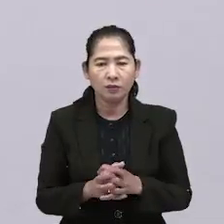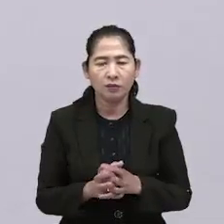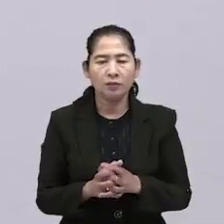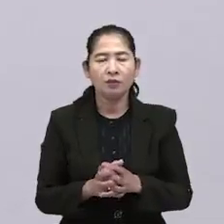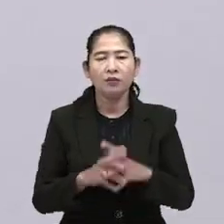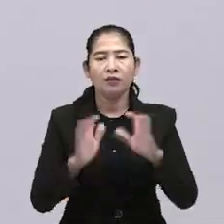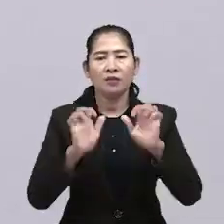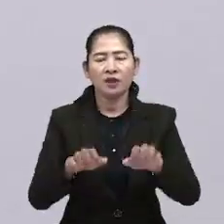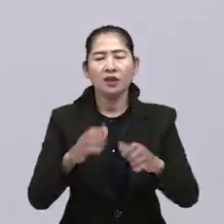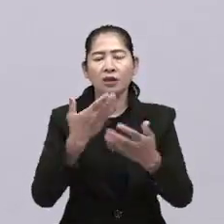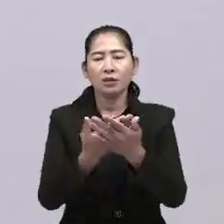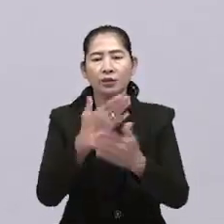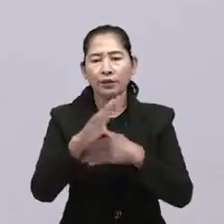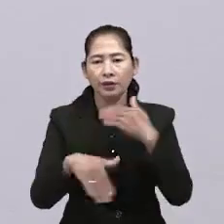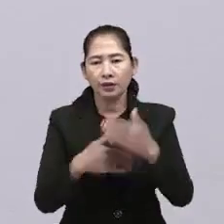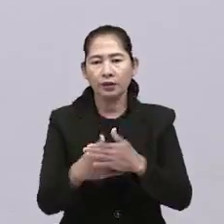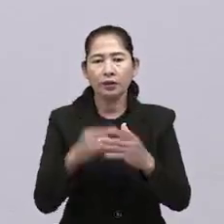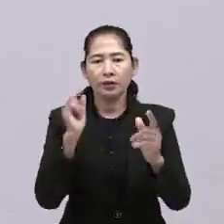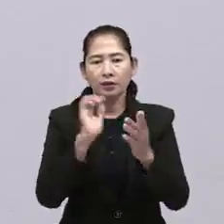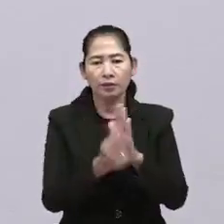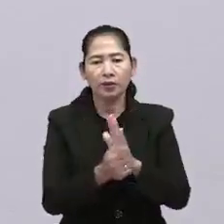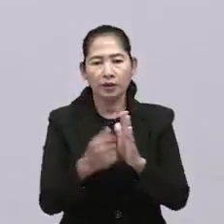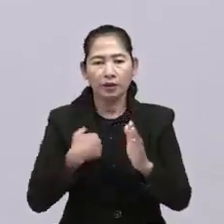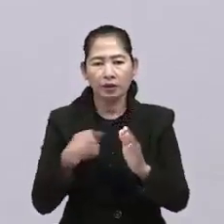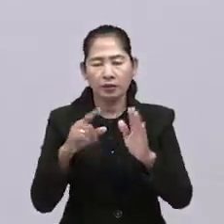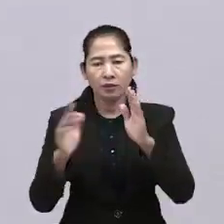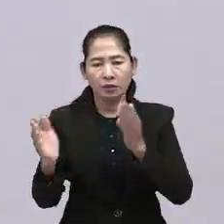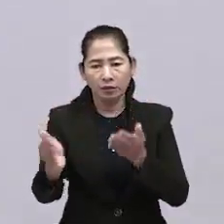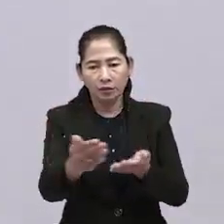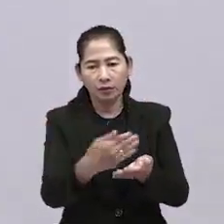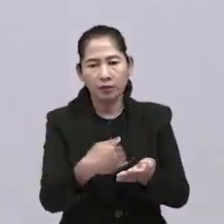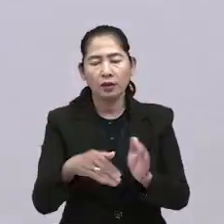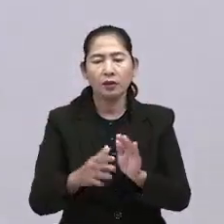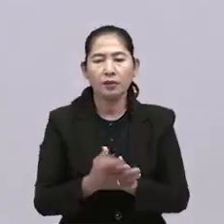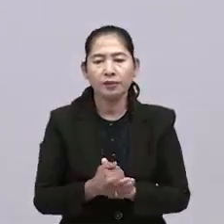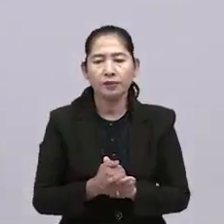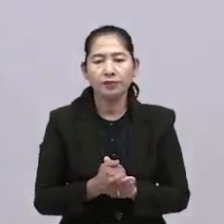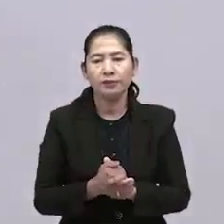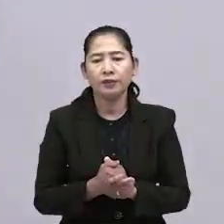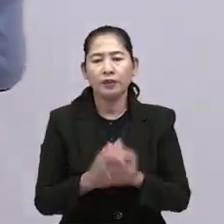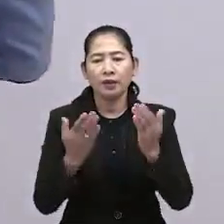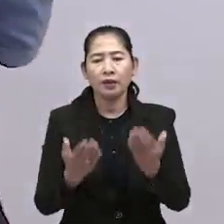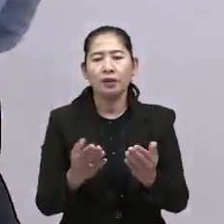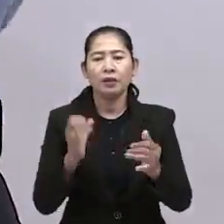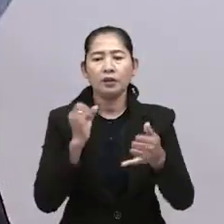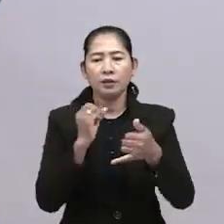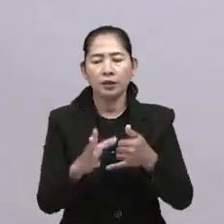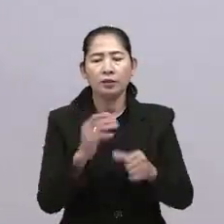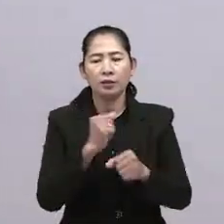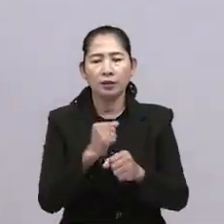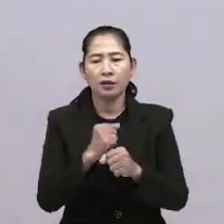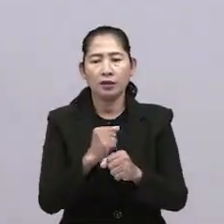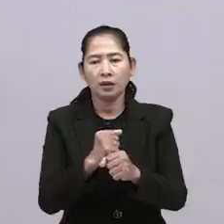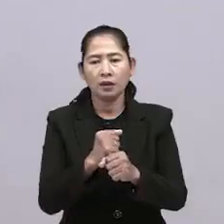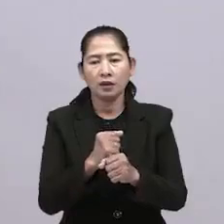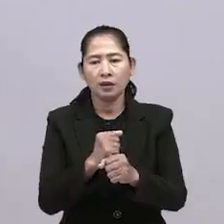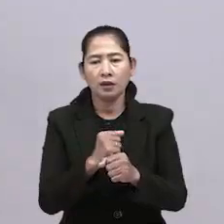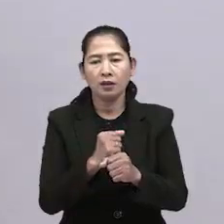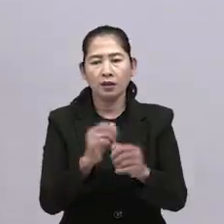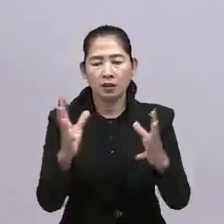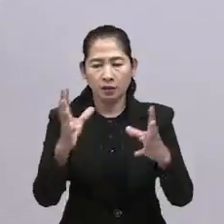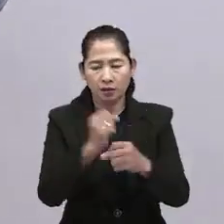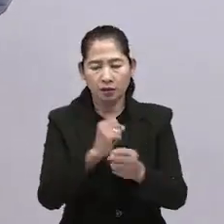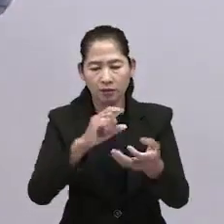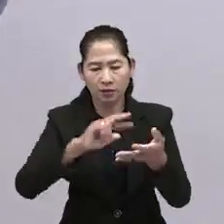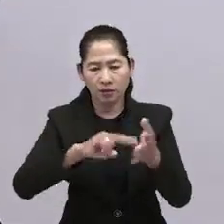ចាអរគុណចាងកូនទាំងអស់គ្នាអញ្ចឹងដល់ពេលដែរអ្នកគ្រូត្រូវប្រមូលណាកូនណាចាឥឡូវយើងចាប់ផ្ដើមធ្វើការសរុប